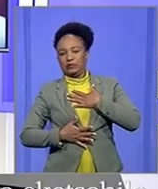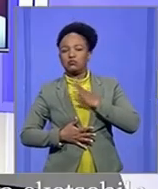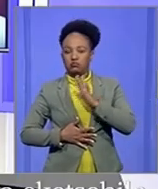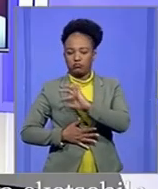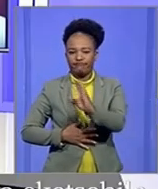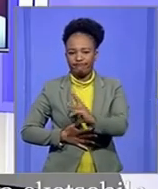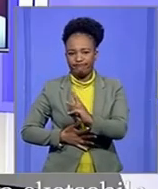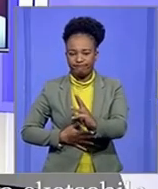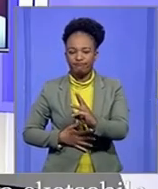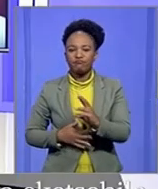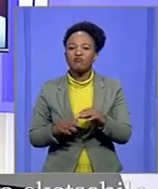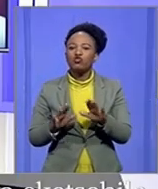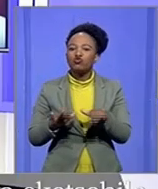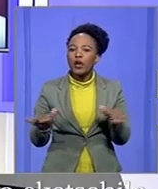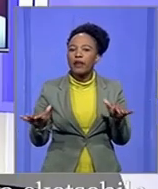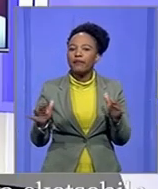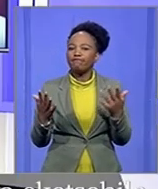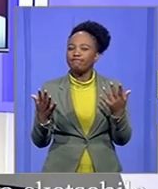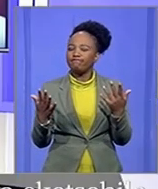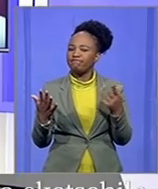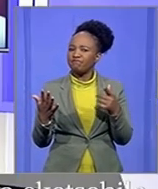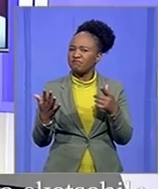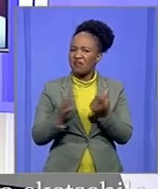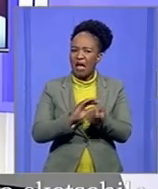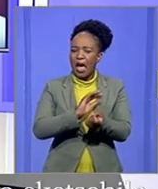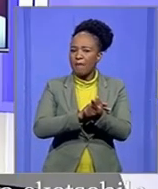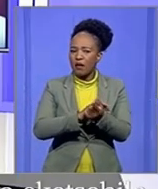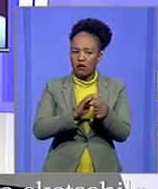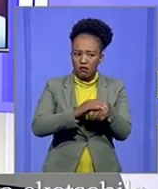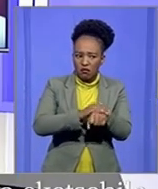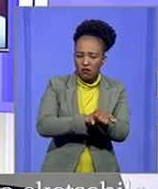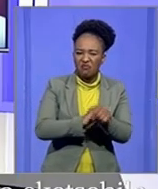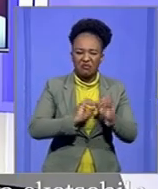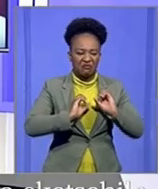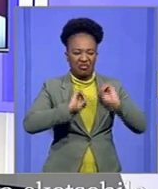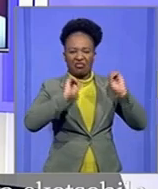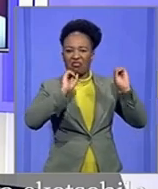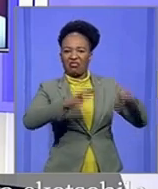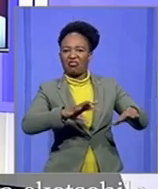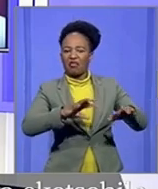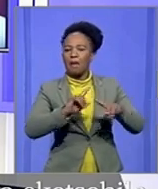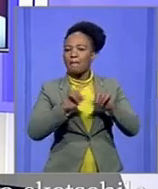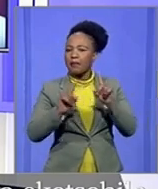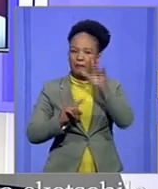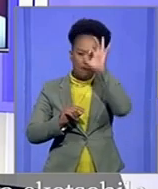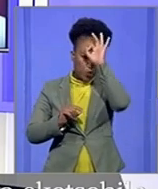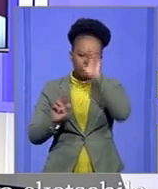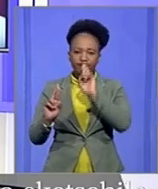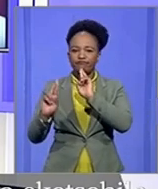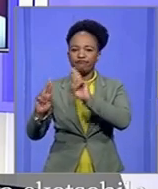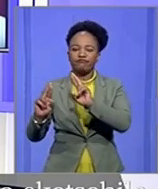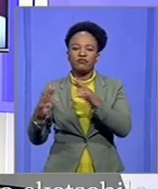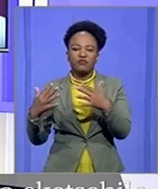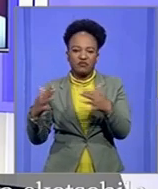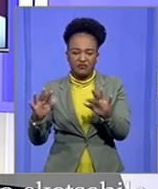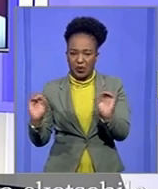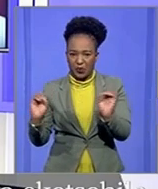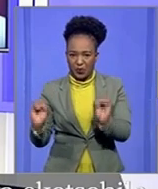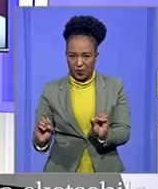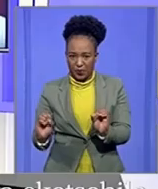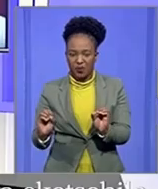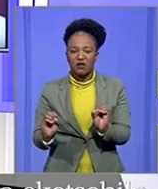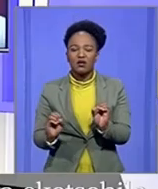sa tswabelewa di tswela pele ho thefula setjhaba naha ka bophara mme hangata ha di tlaleho sepoleseng. Ketsalong e nngwe e bileng